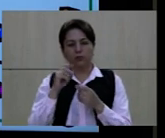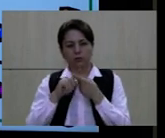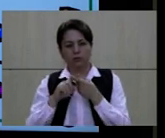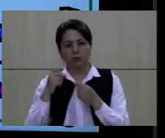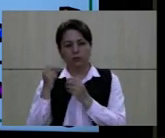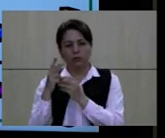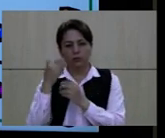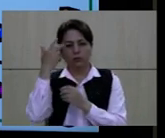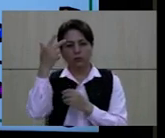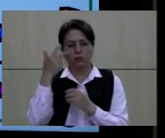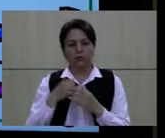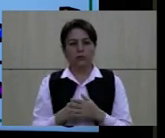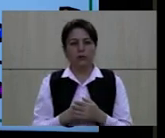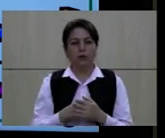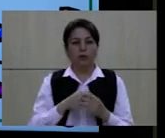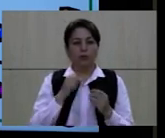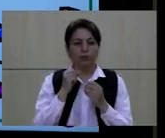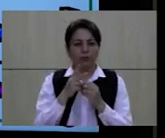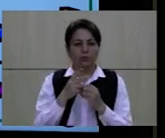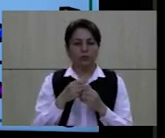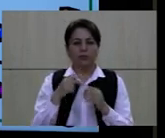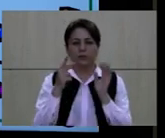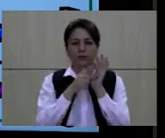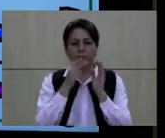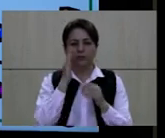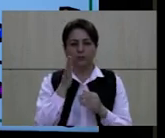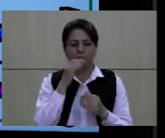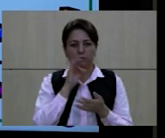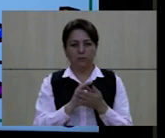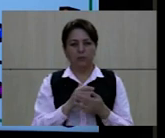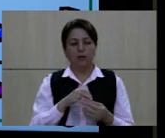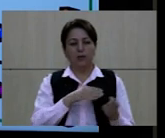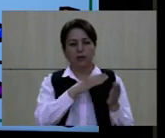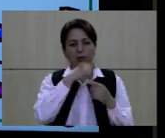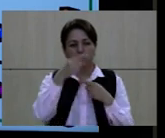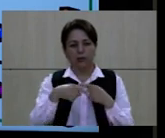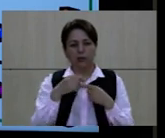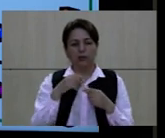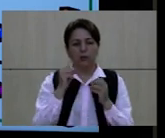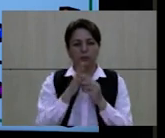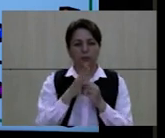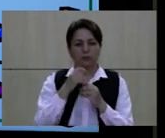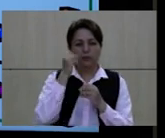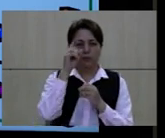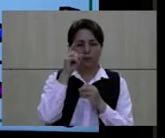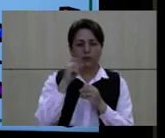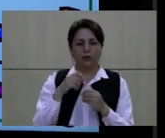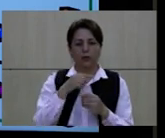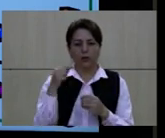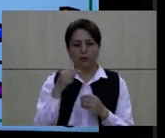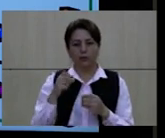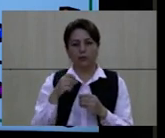dan 3. 13 dan 8. Keyingisida 15 dan 11